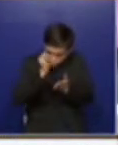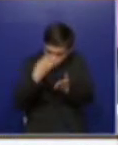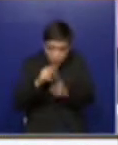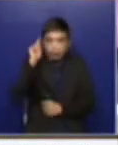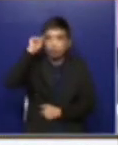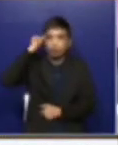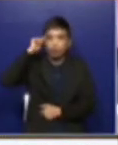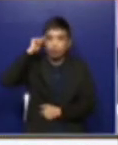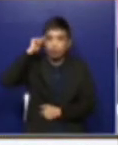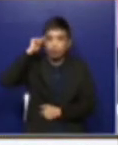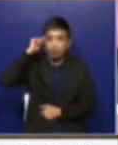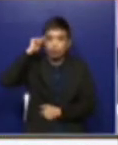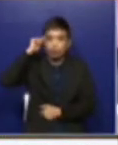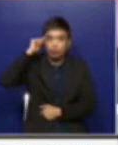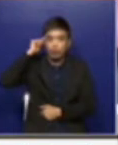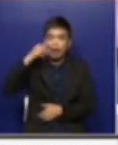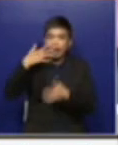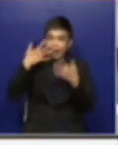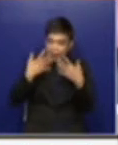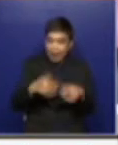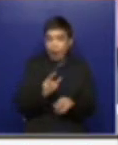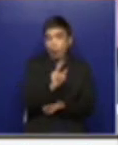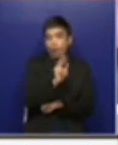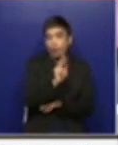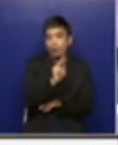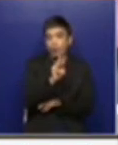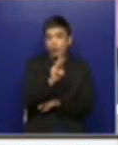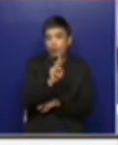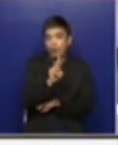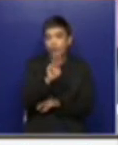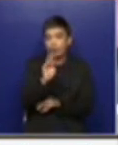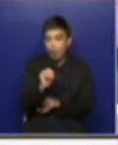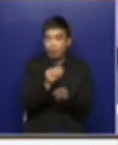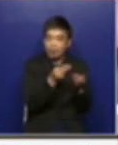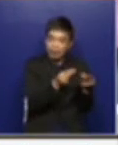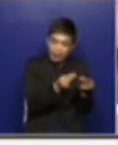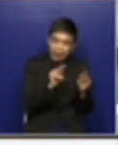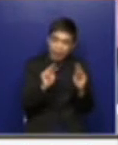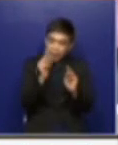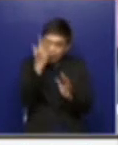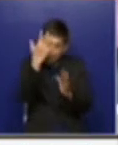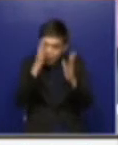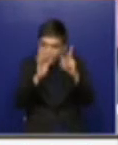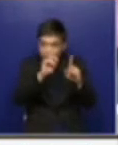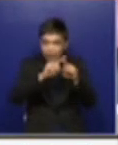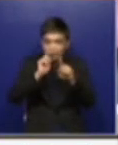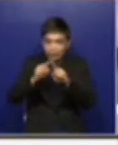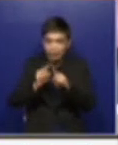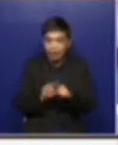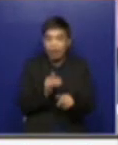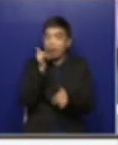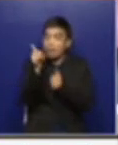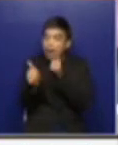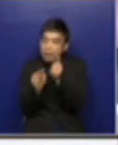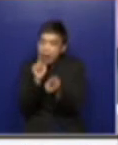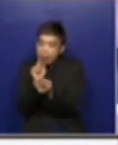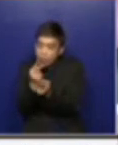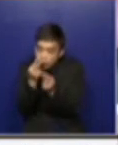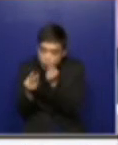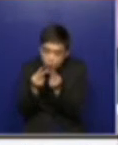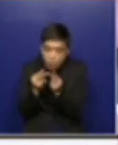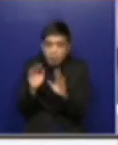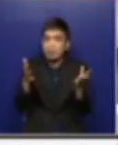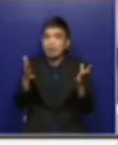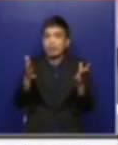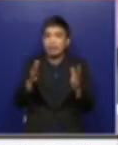วกรมป่าไม้หรือกรมที่ดินหรือว่าอะไรต่างๆที่สาธารณะไม่เคยไปดูเวลาช